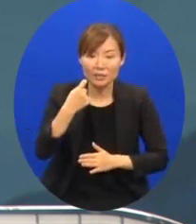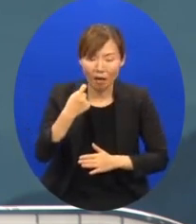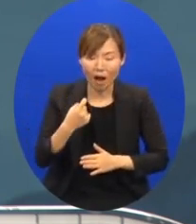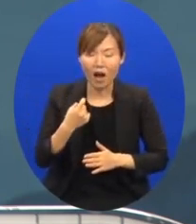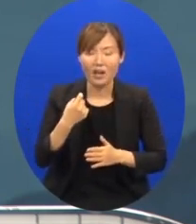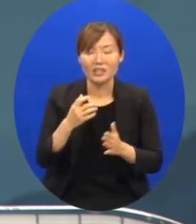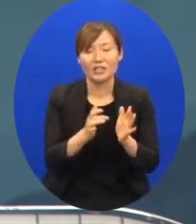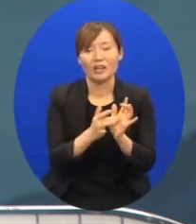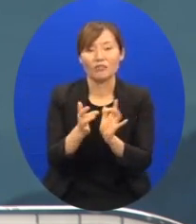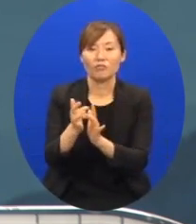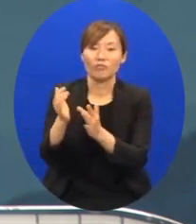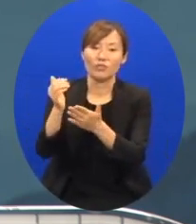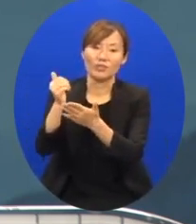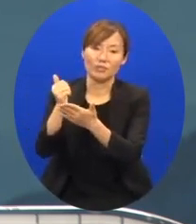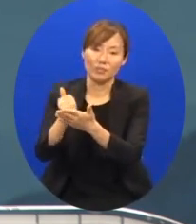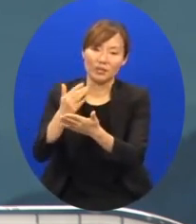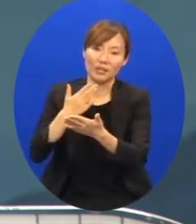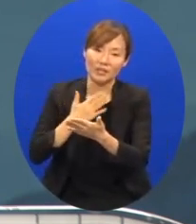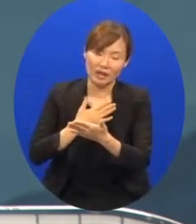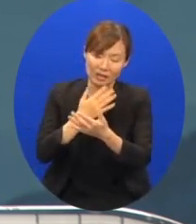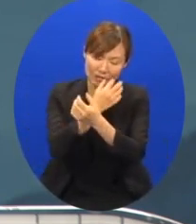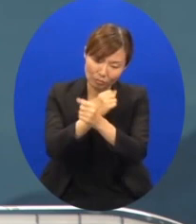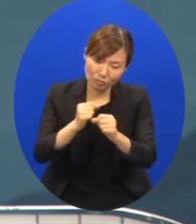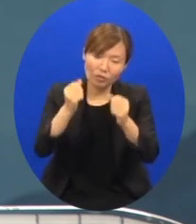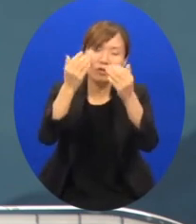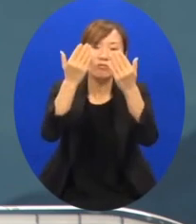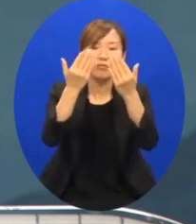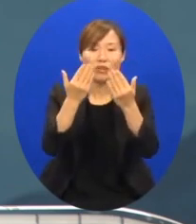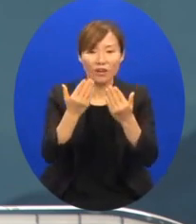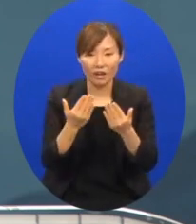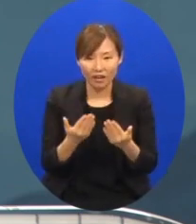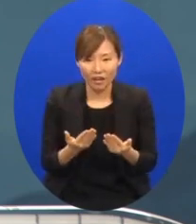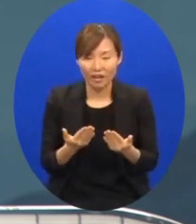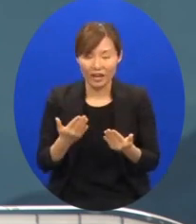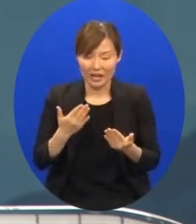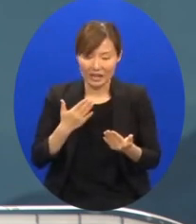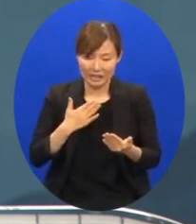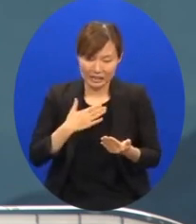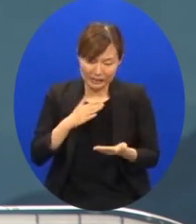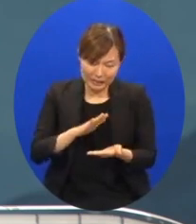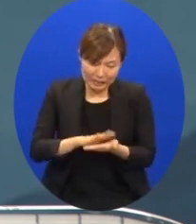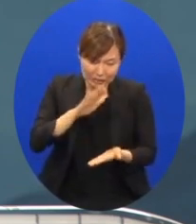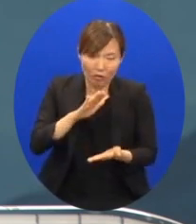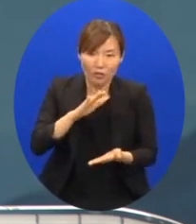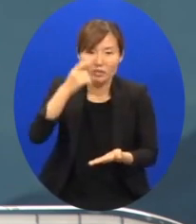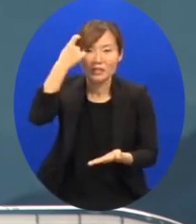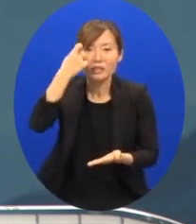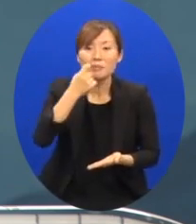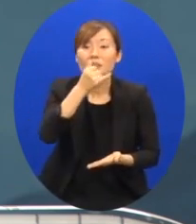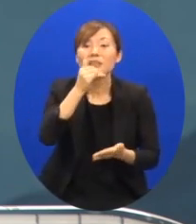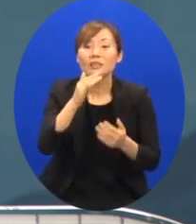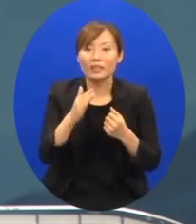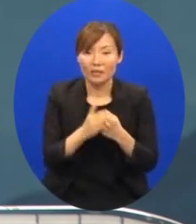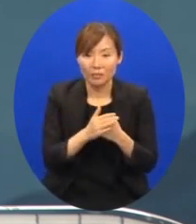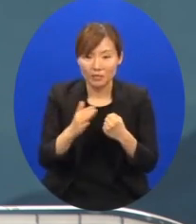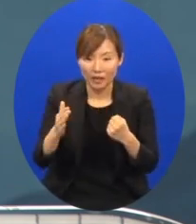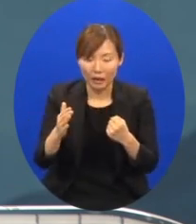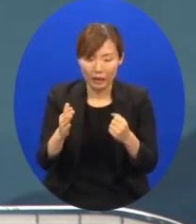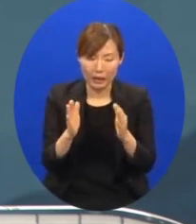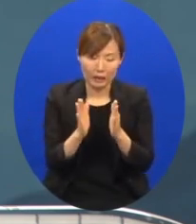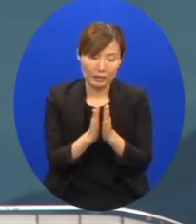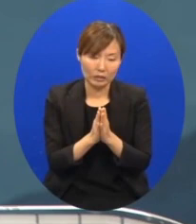하셨어 이런 신앙고백 또 나오는 거에요 성령의 열기가 내게 있기 때문입니다 그런데 기도도